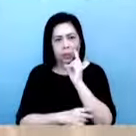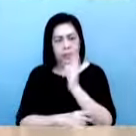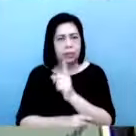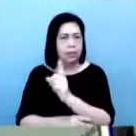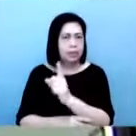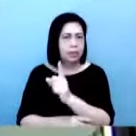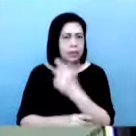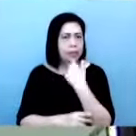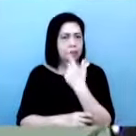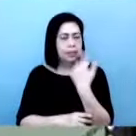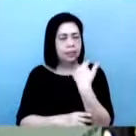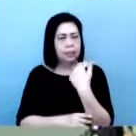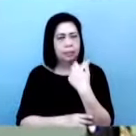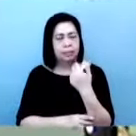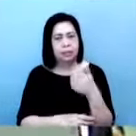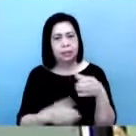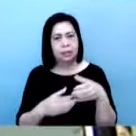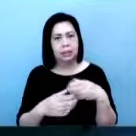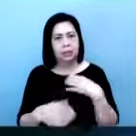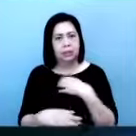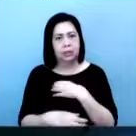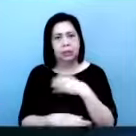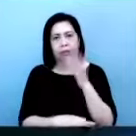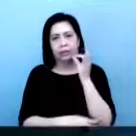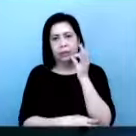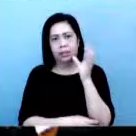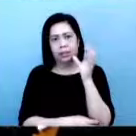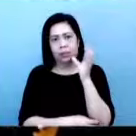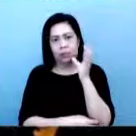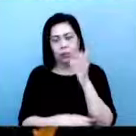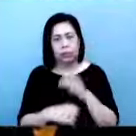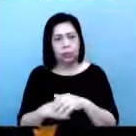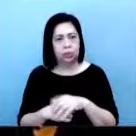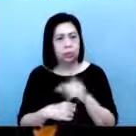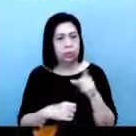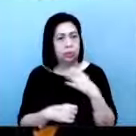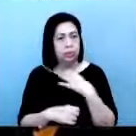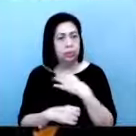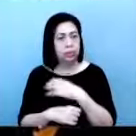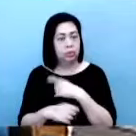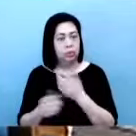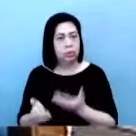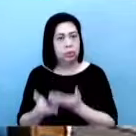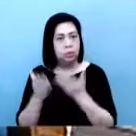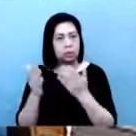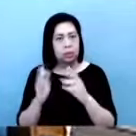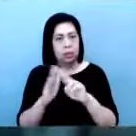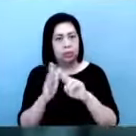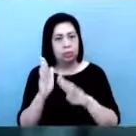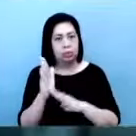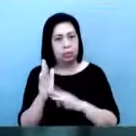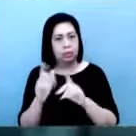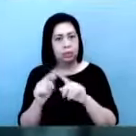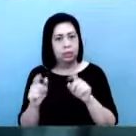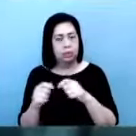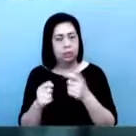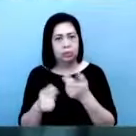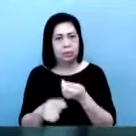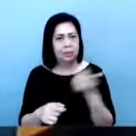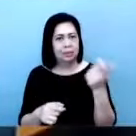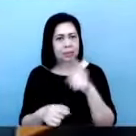house deputy minority leader Fr Castro isang mambabatas ang naghain ng House Bill para bawiin ang prangkisa ng